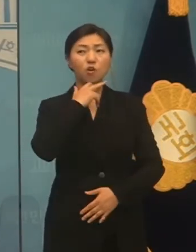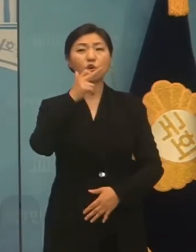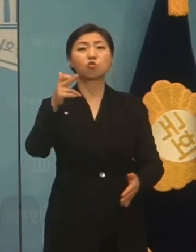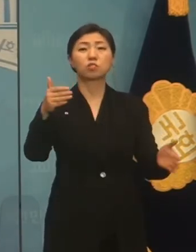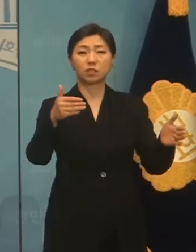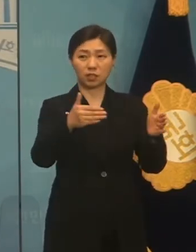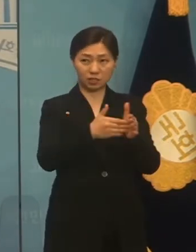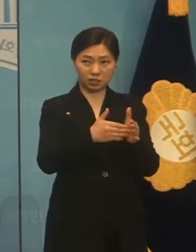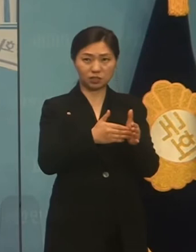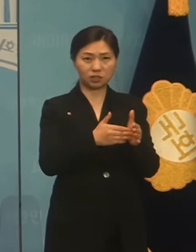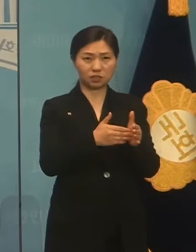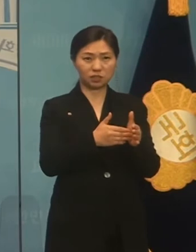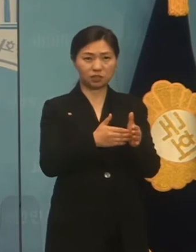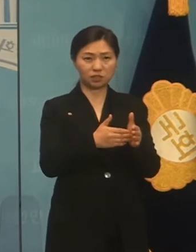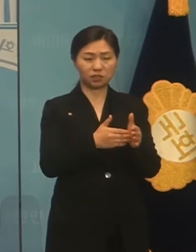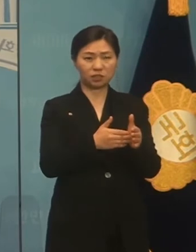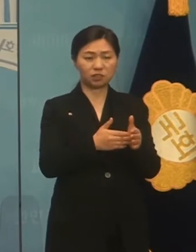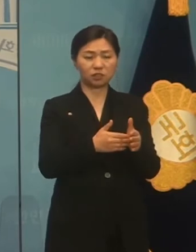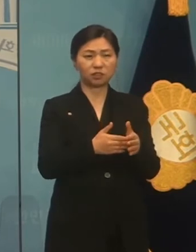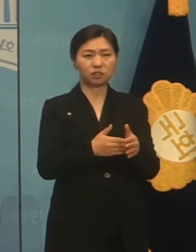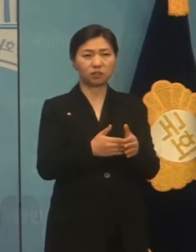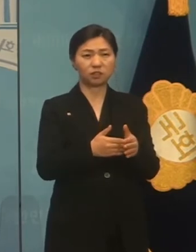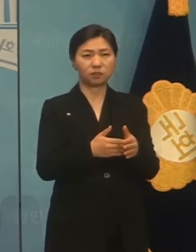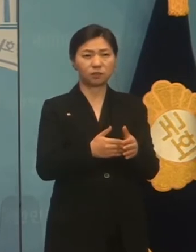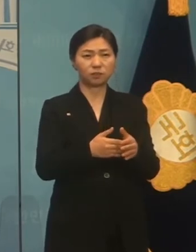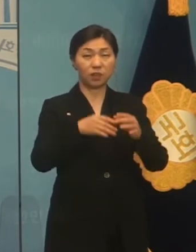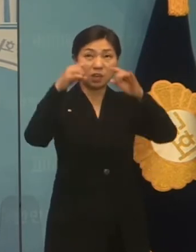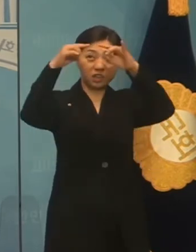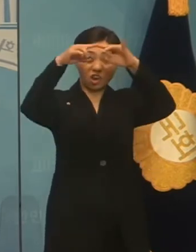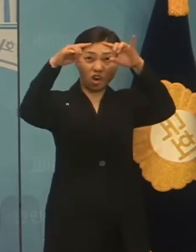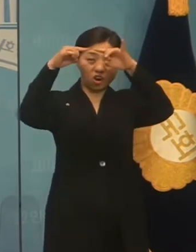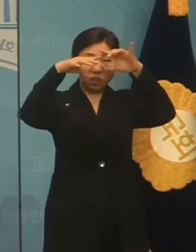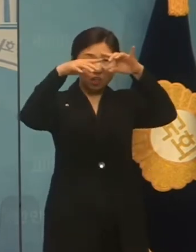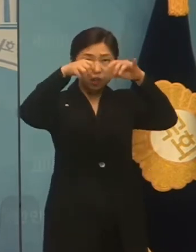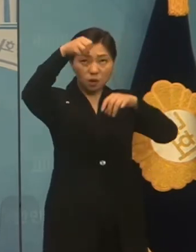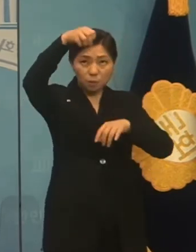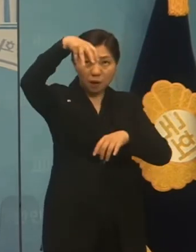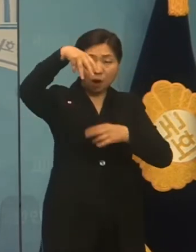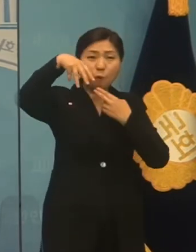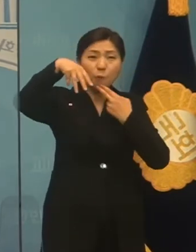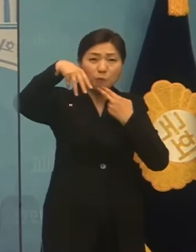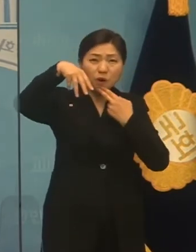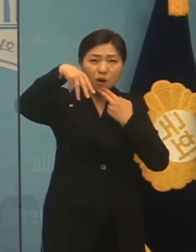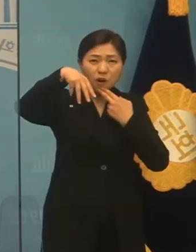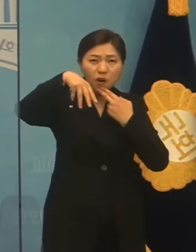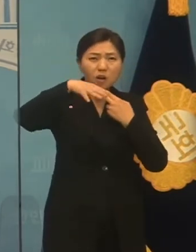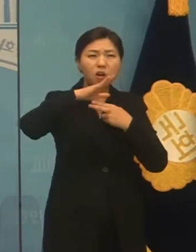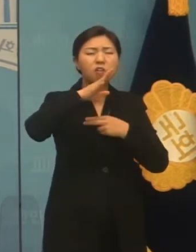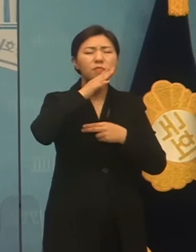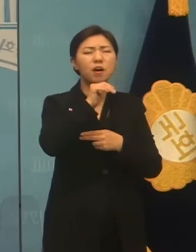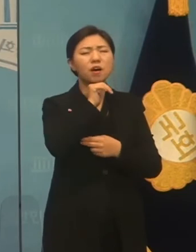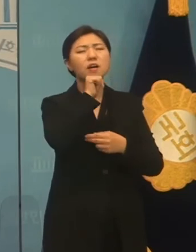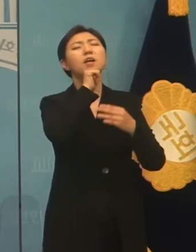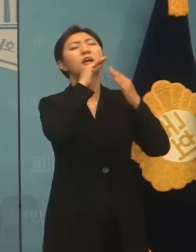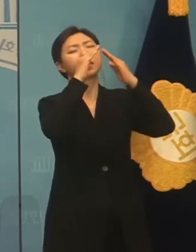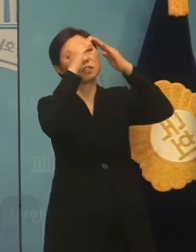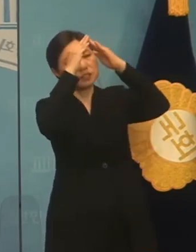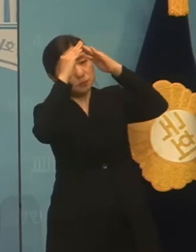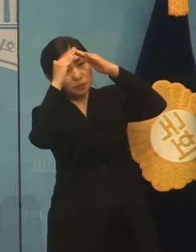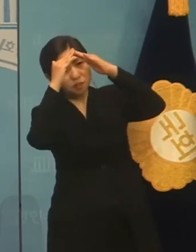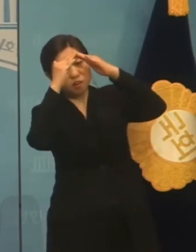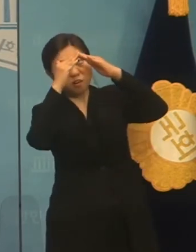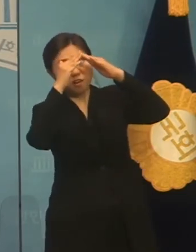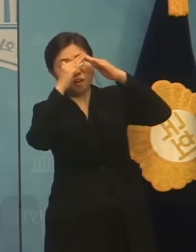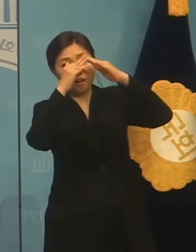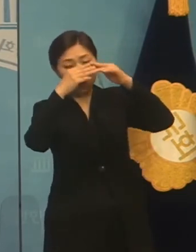12살까지 12세까지 전기불이 들어오지 않는 초가집에서 3대에 걸쳐